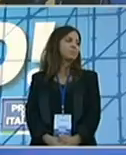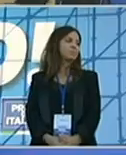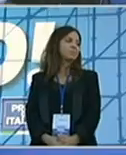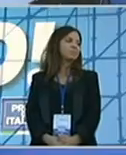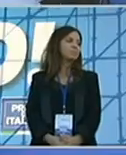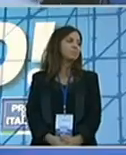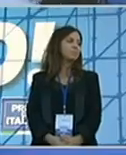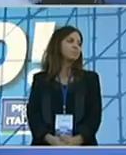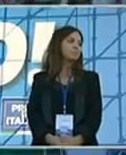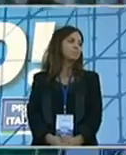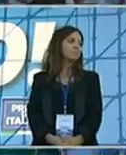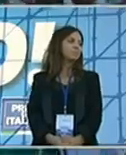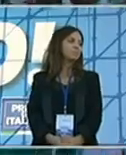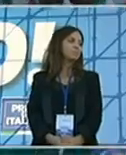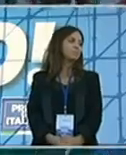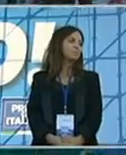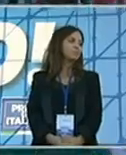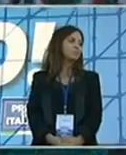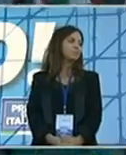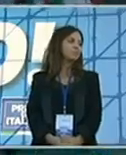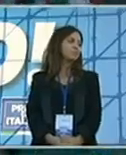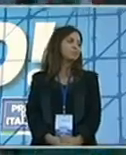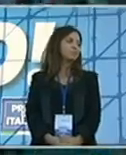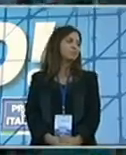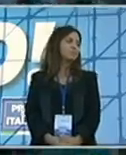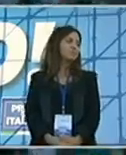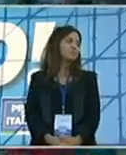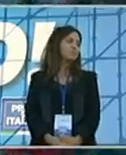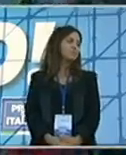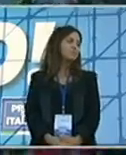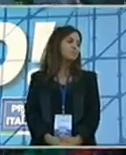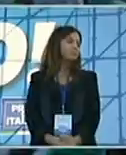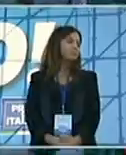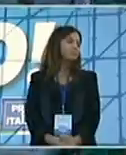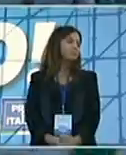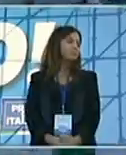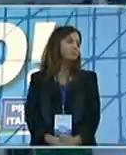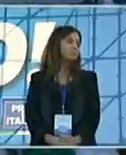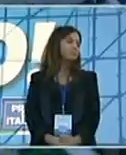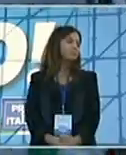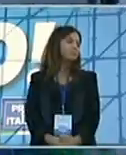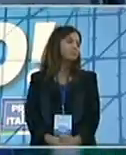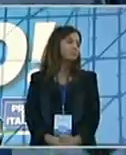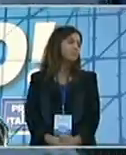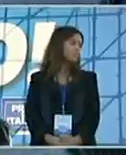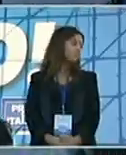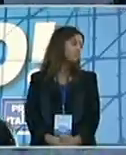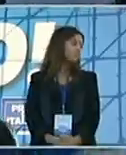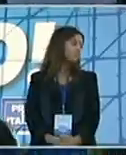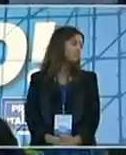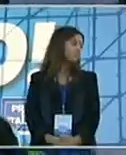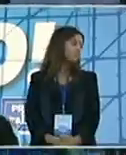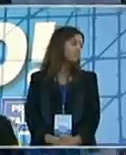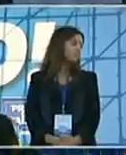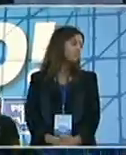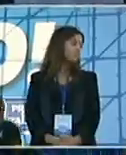Giovanni, ci senti? Ci vedi? No, ma forse ci senti. Io vi sento. Sì. Ecco, allora Giovanni, sì, velocemente, vi sento. Che